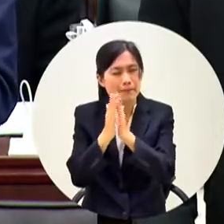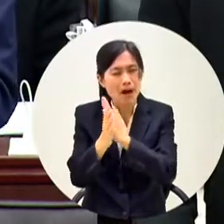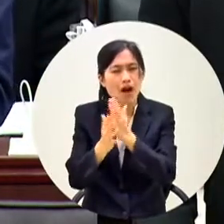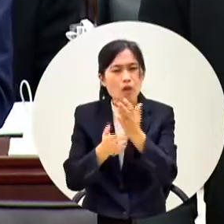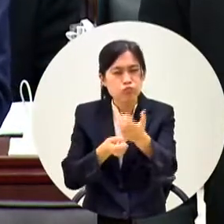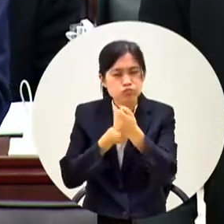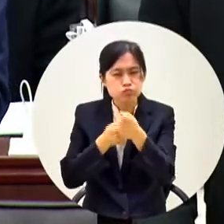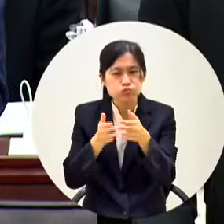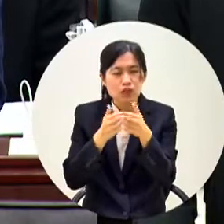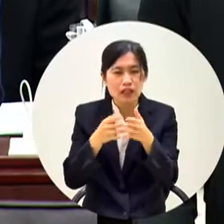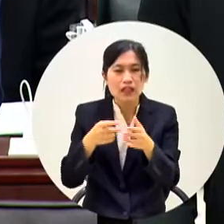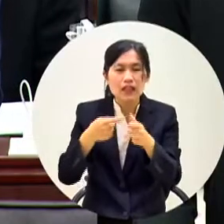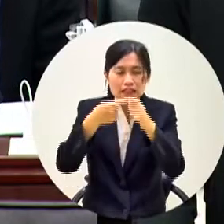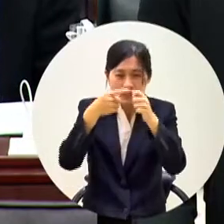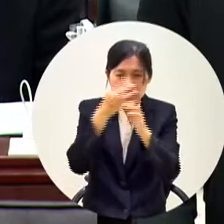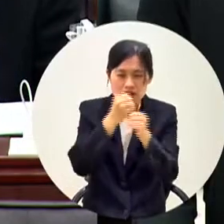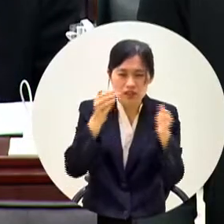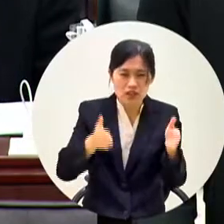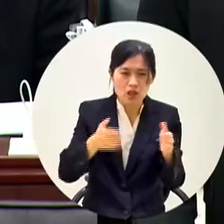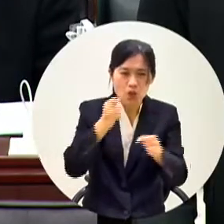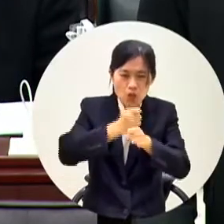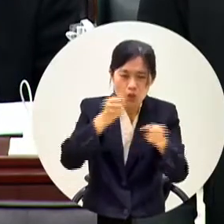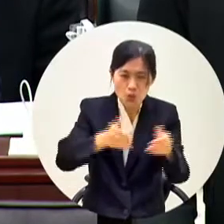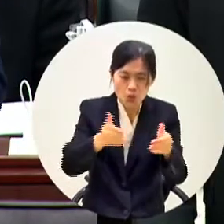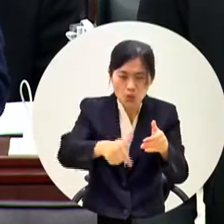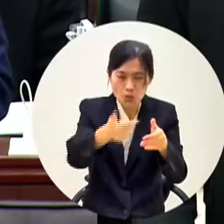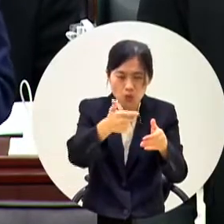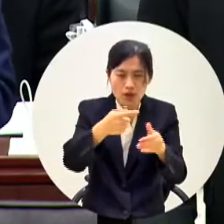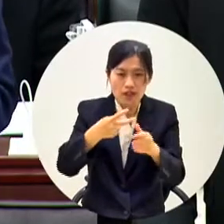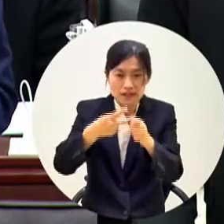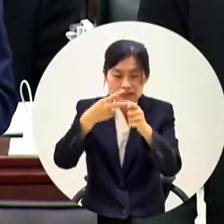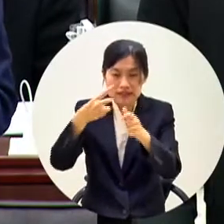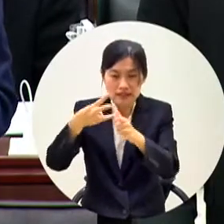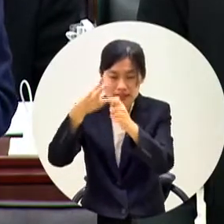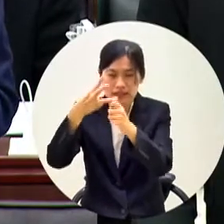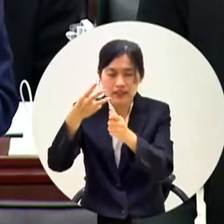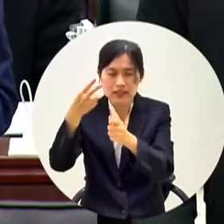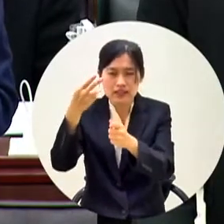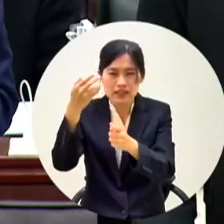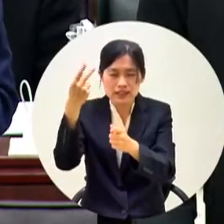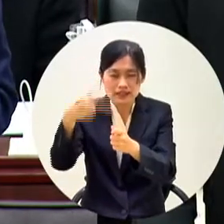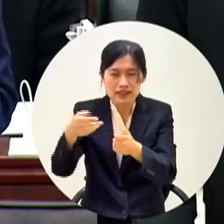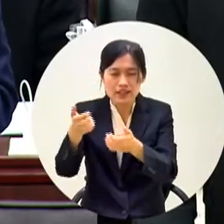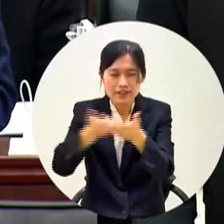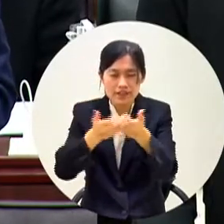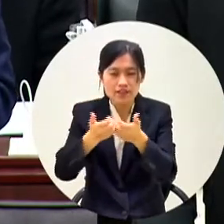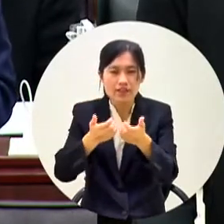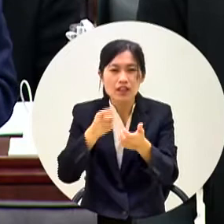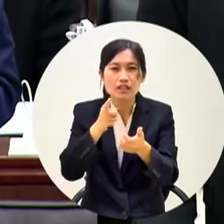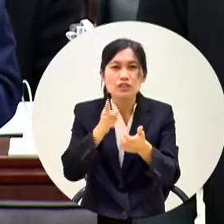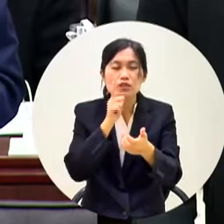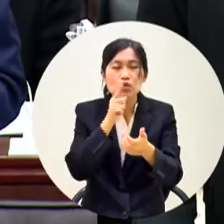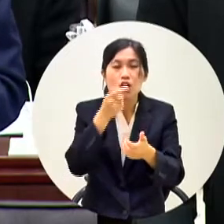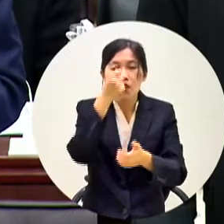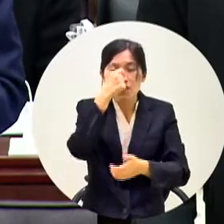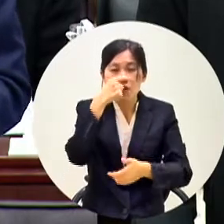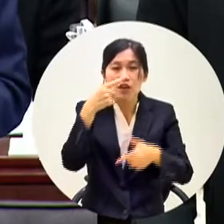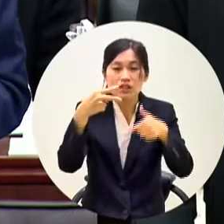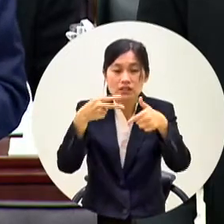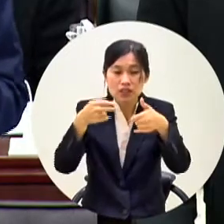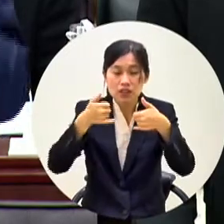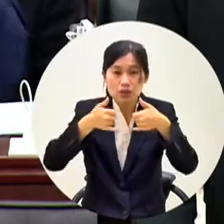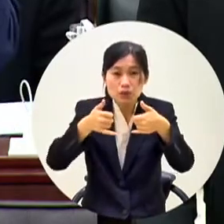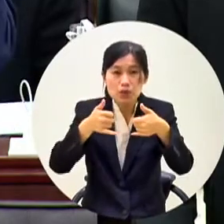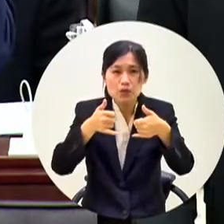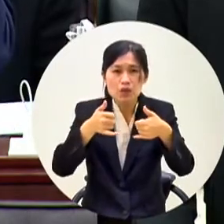一期先做啦吼，啊，第二期、第三期咱分配来做吼。啊，凤林路的问题是安尼，凤林路伫